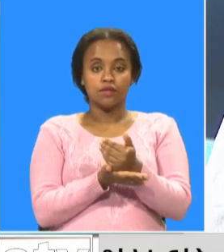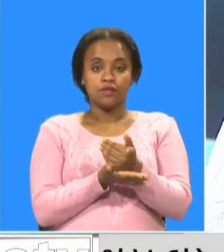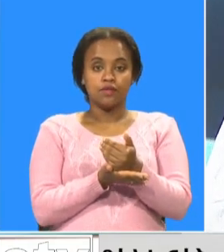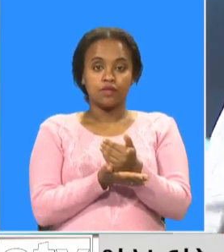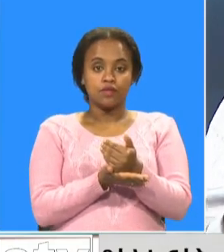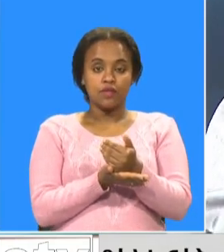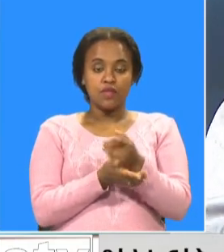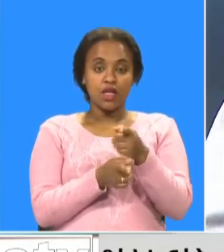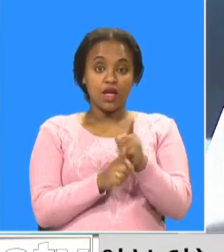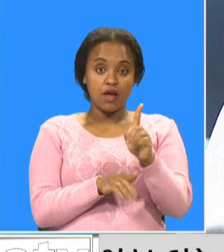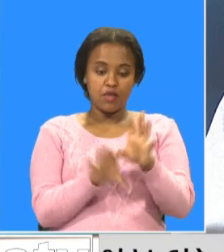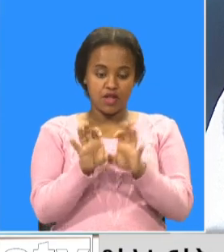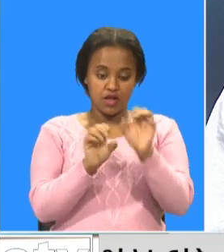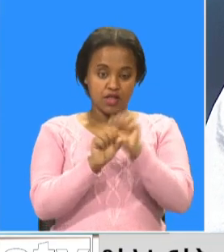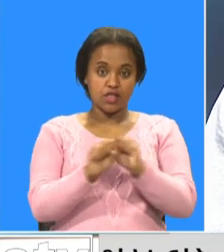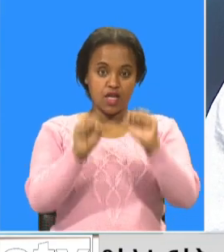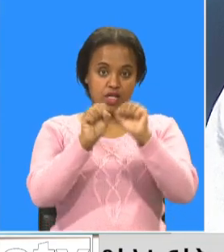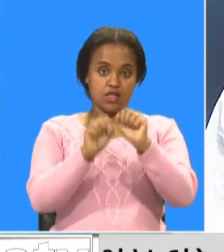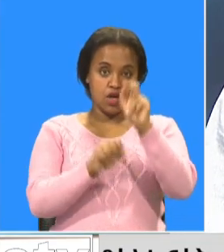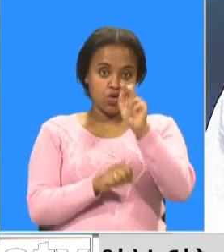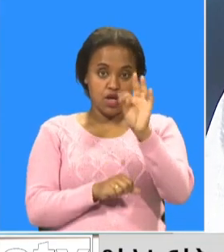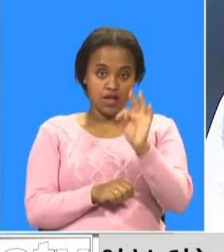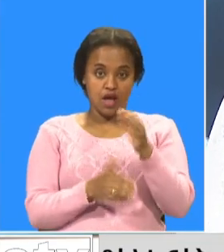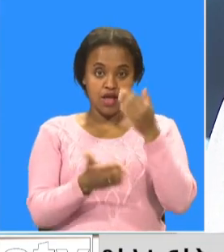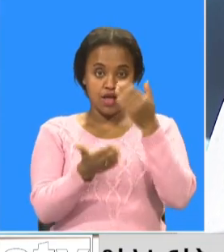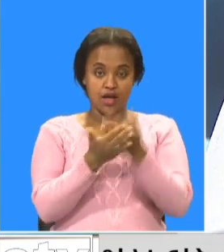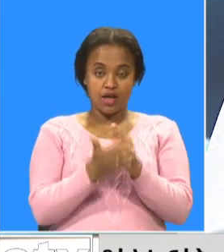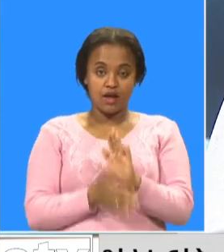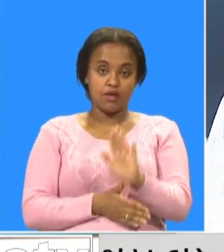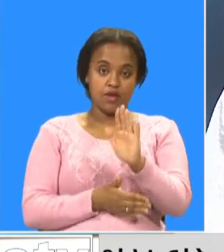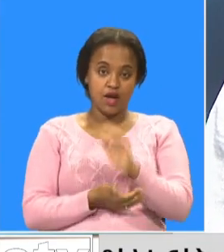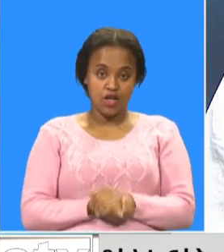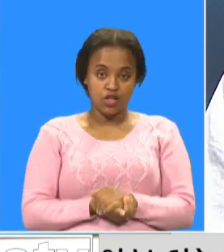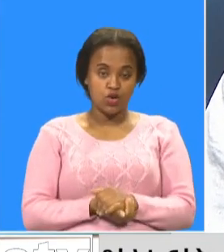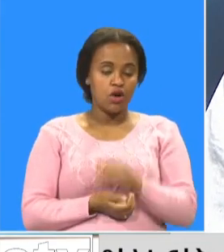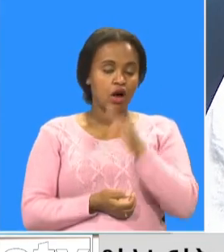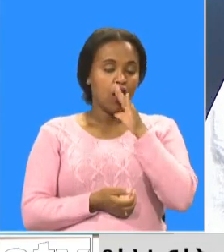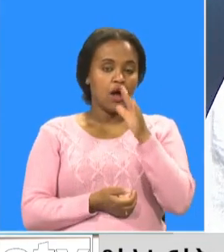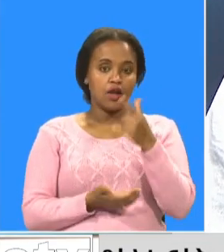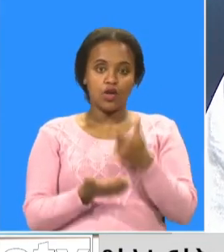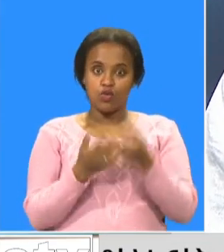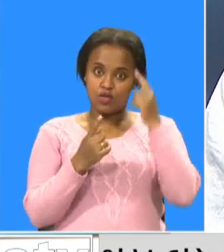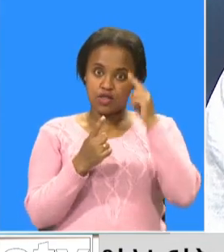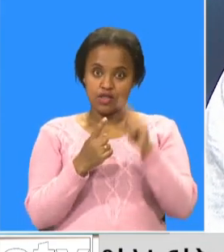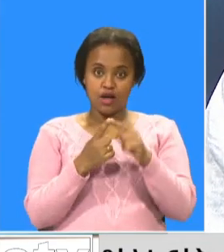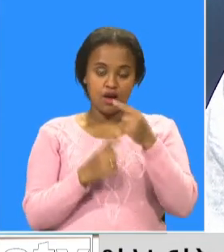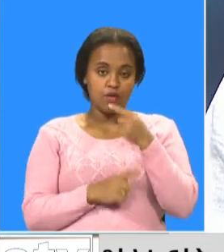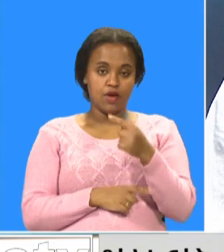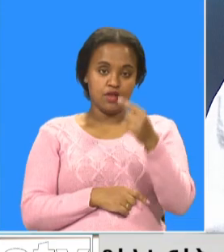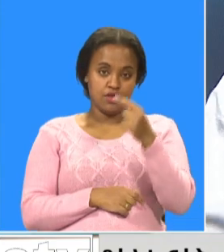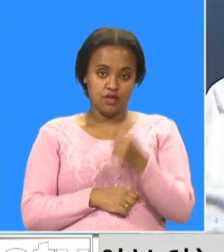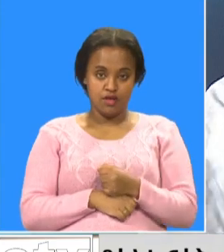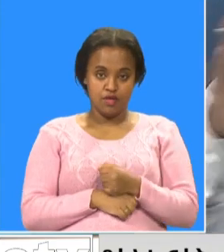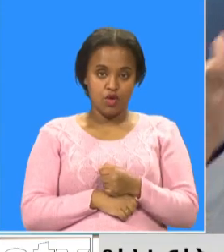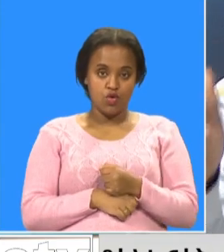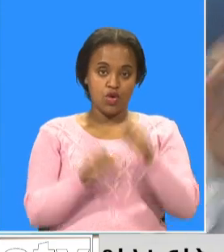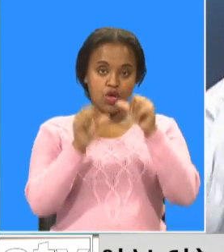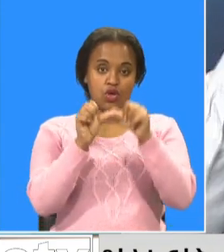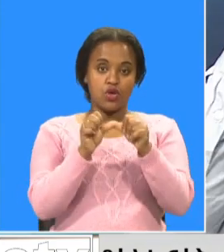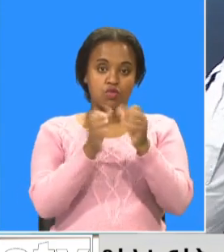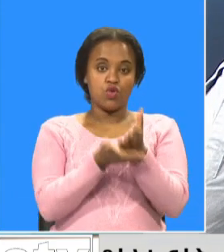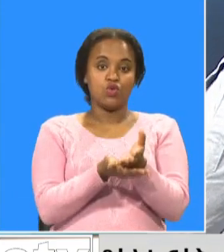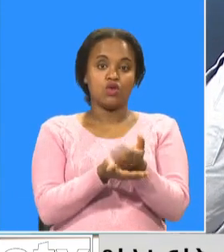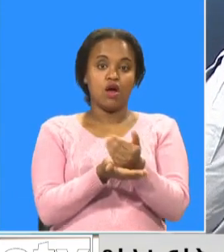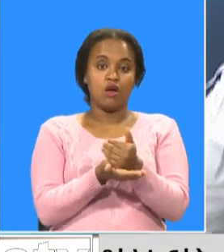ክሌምም የተደረጉት ሳይንሳዊ ዳታ የቀረበላቸው አይደሉም ለዚህ ዓላማ ተብሎ የሚሉት